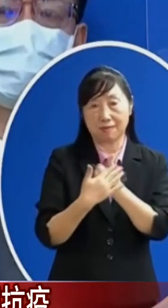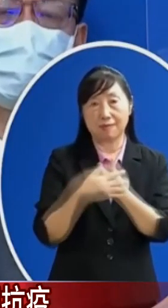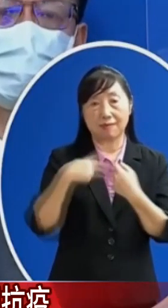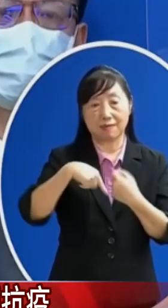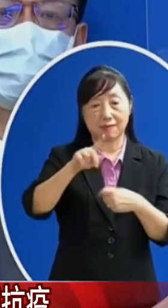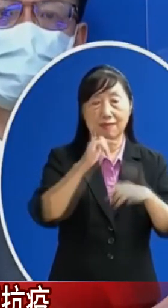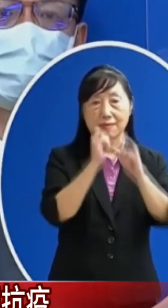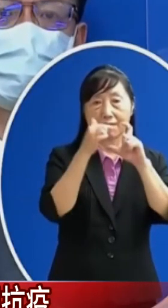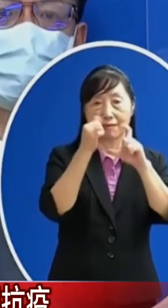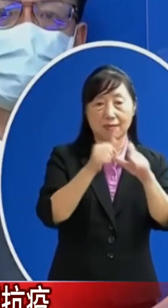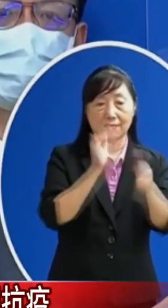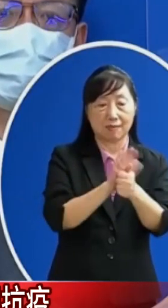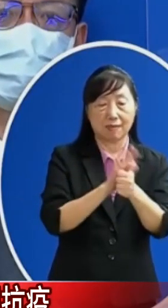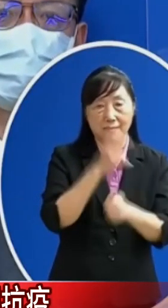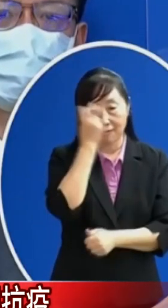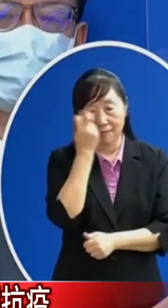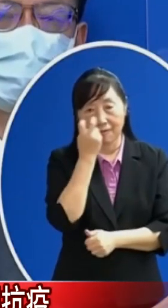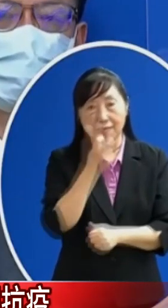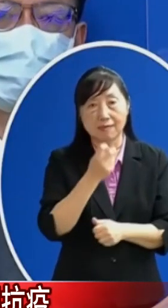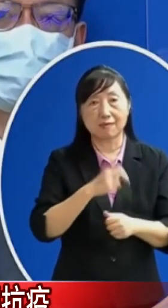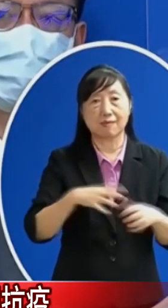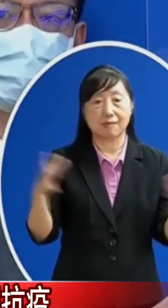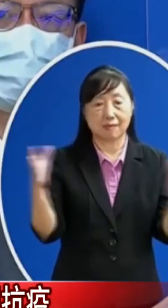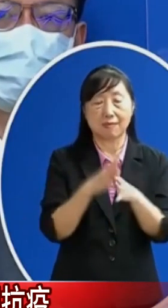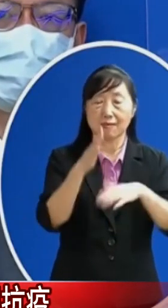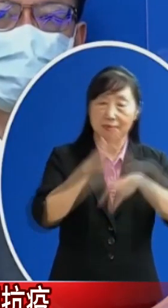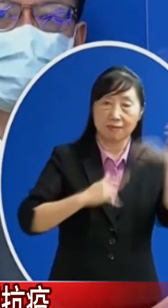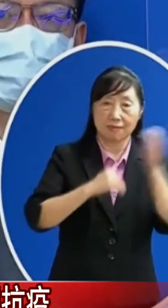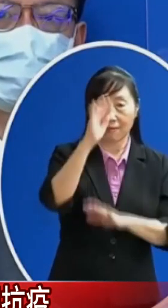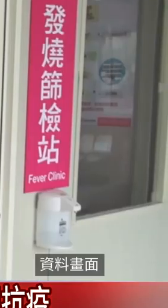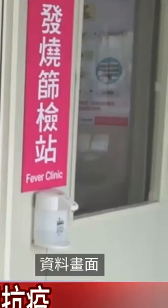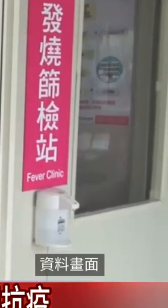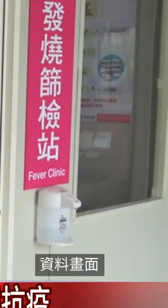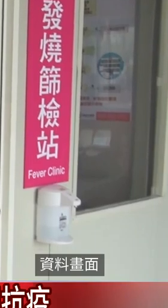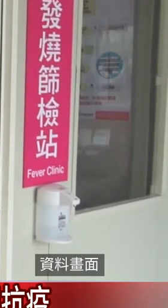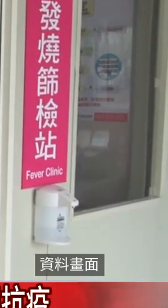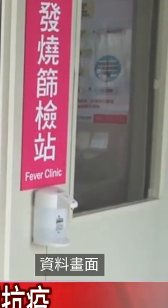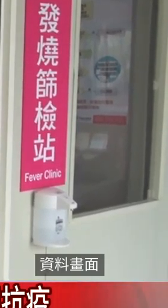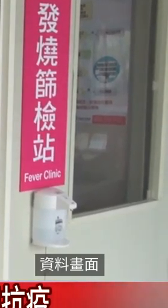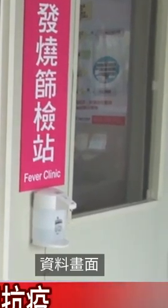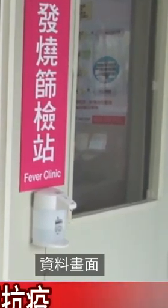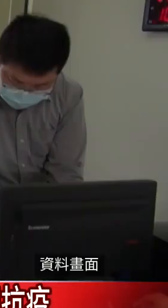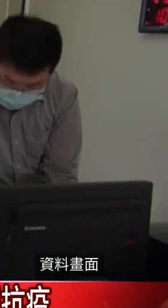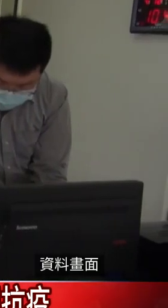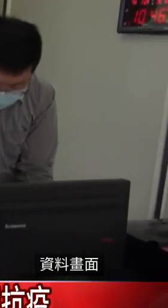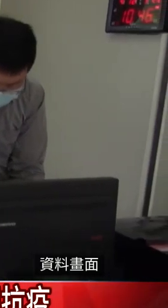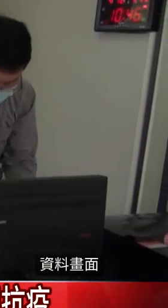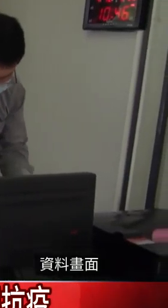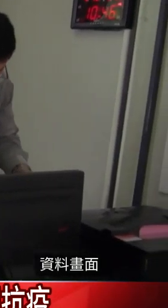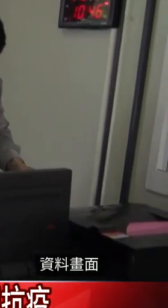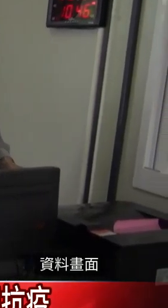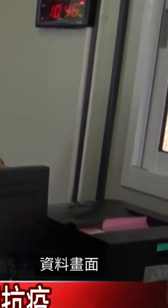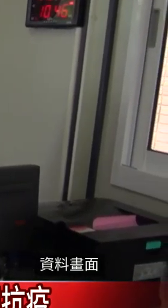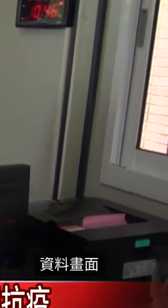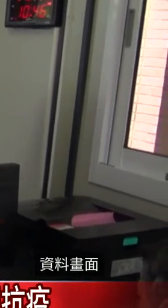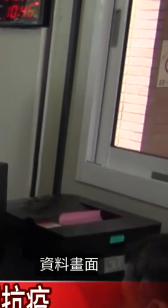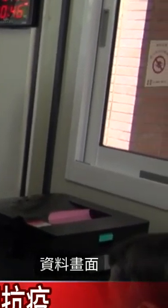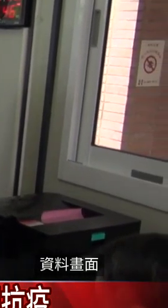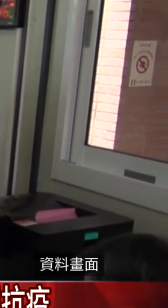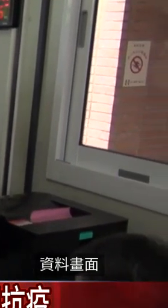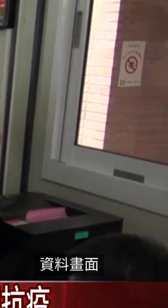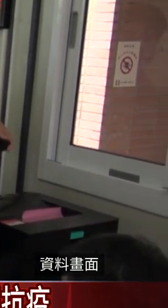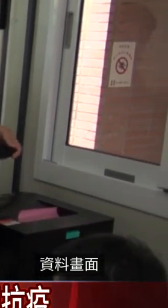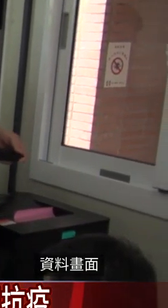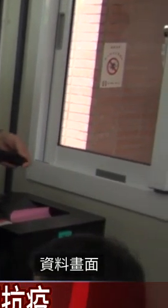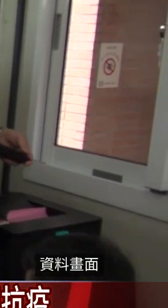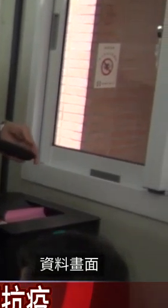检工作，共同抗疫。那共同守护台湾。 陈时中说明，疑似病例通报、个案治疗等